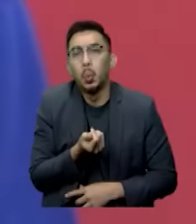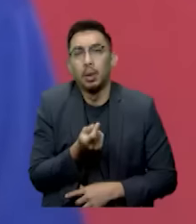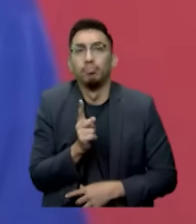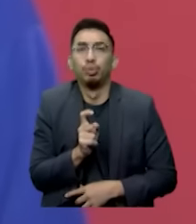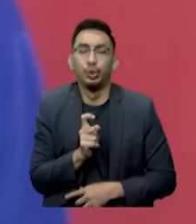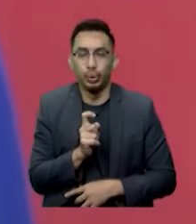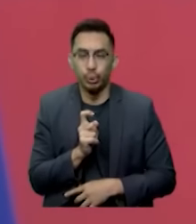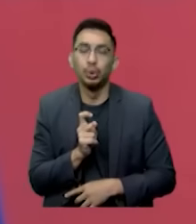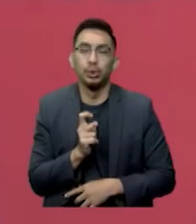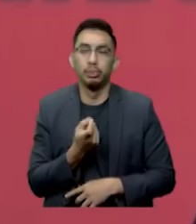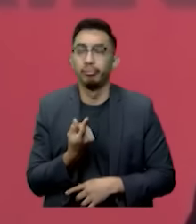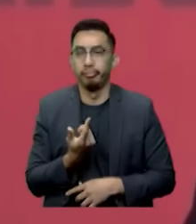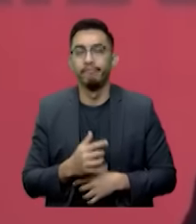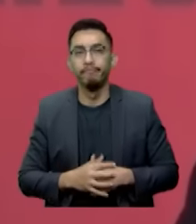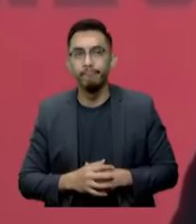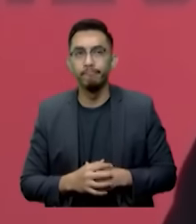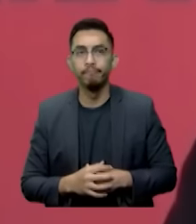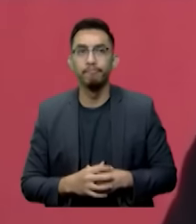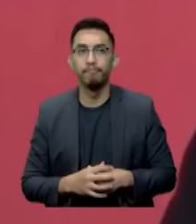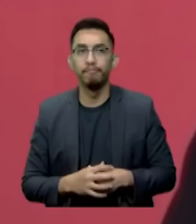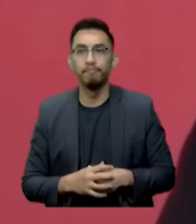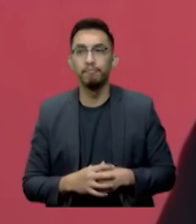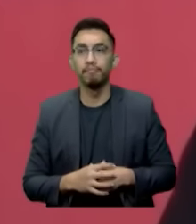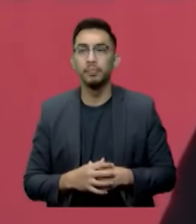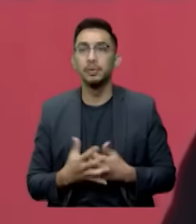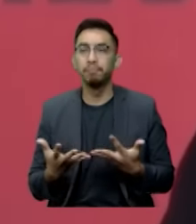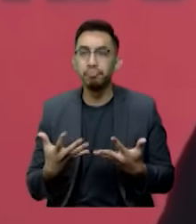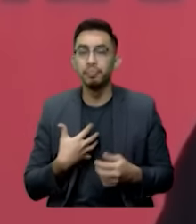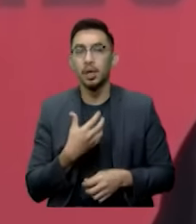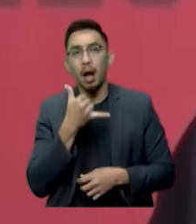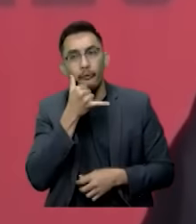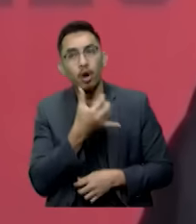handphone, Pak? Ya, ingin punya handphonenya kenapa?